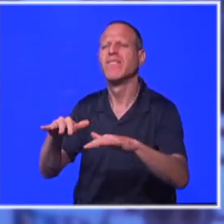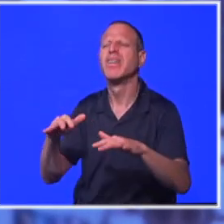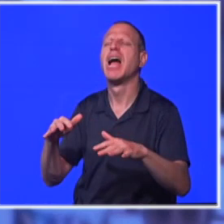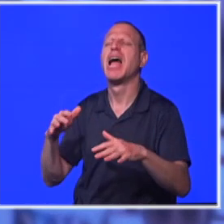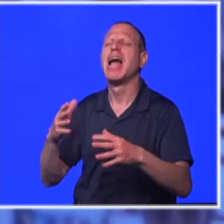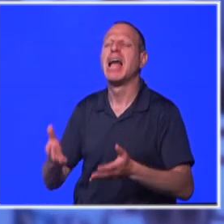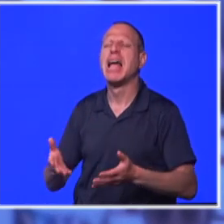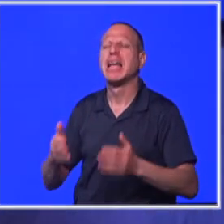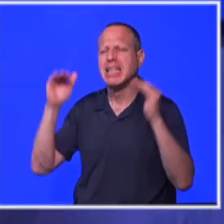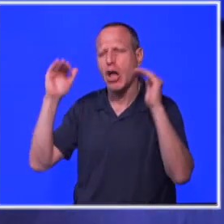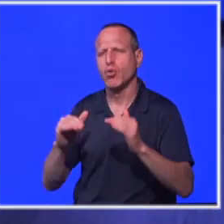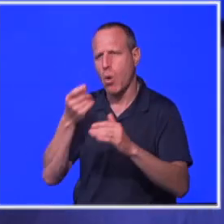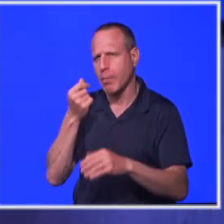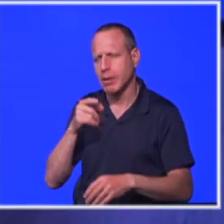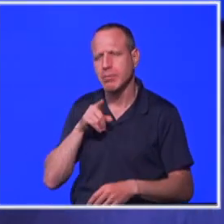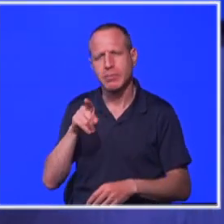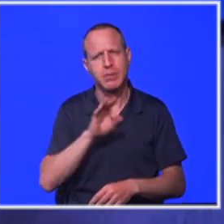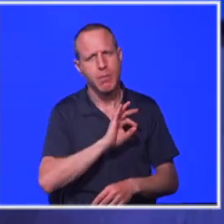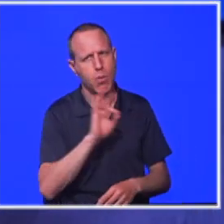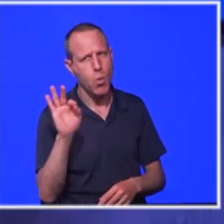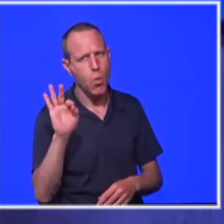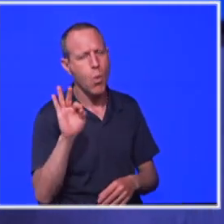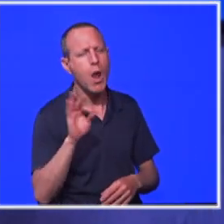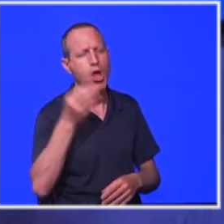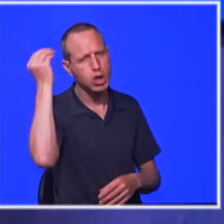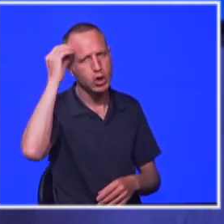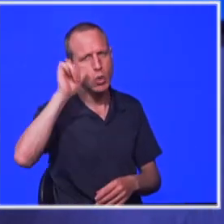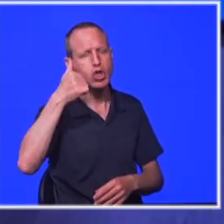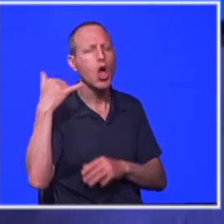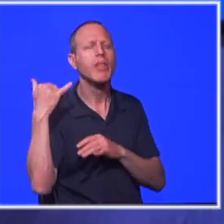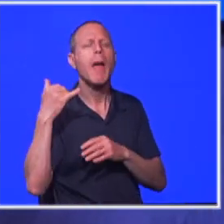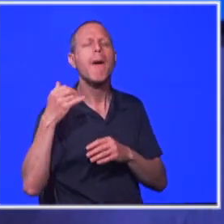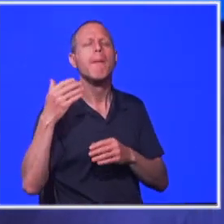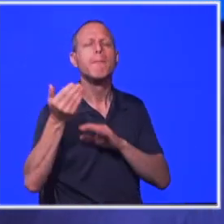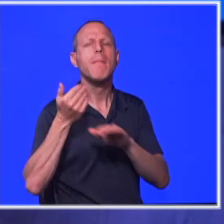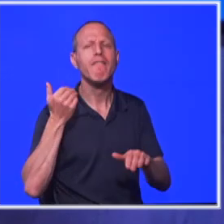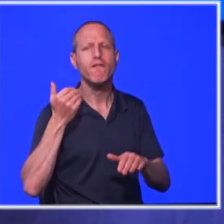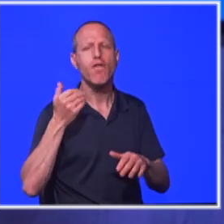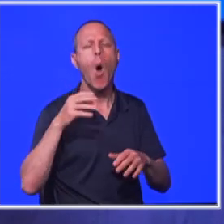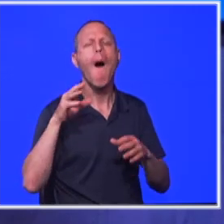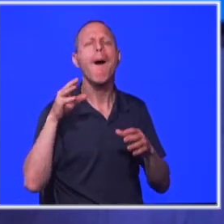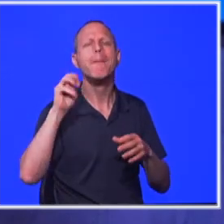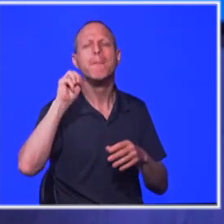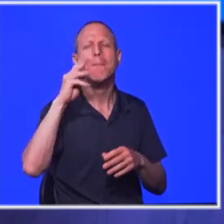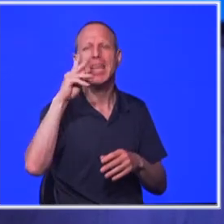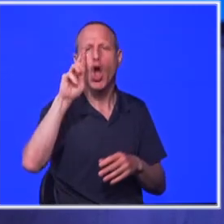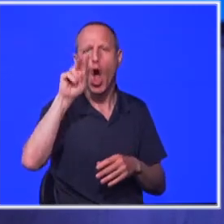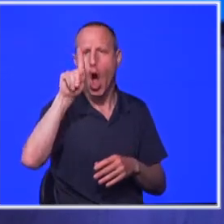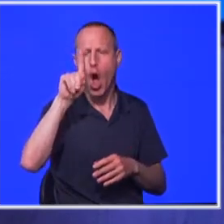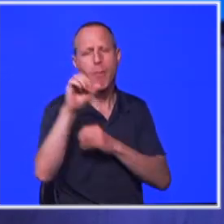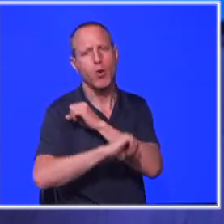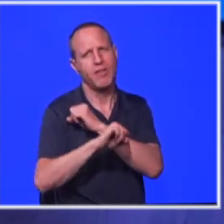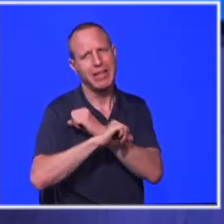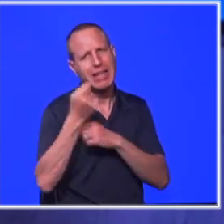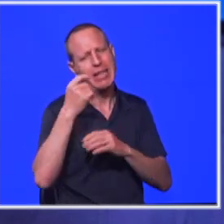זה מעולה לשיעור ראשון במבוא למיקרו בשנה א' באוניברסיטה. זה לא, קצת פחות מעולה לחיים